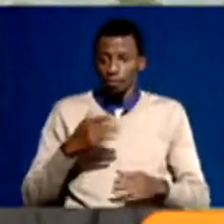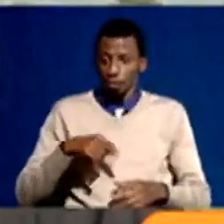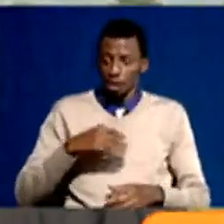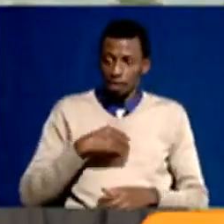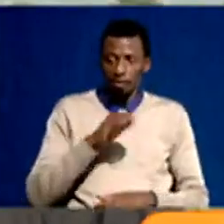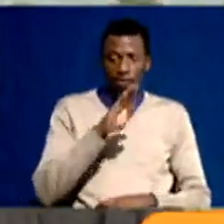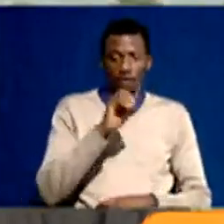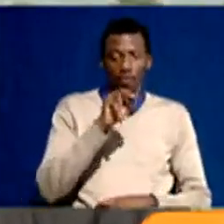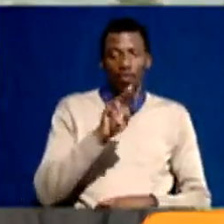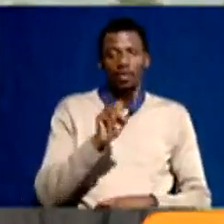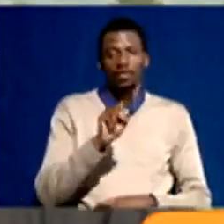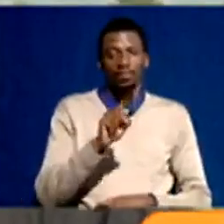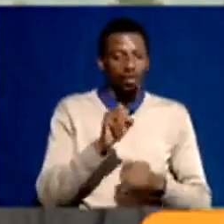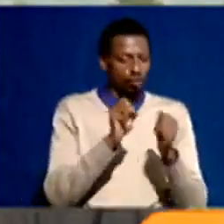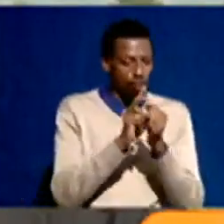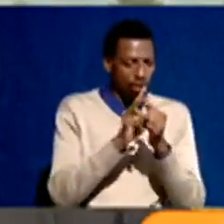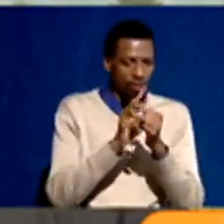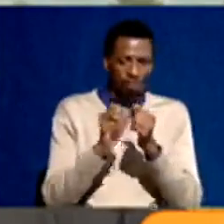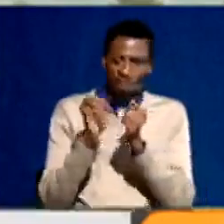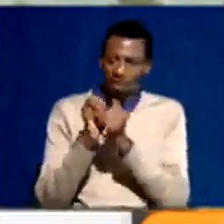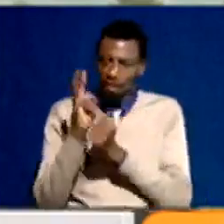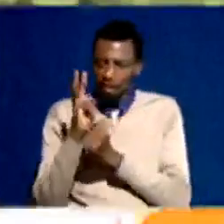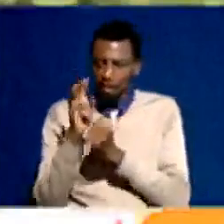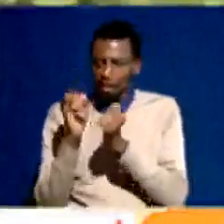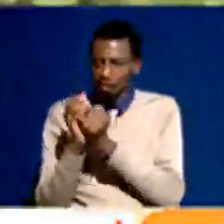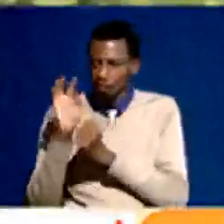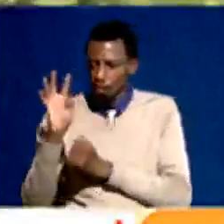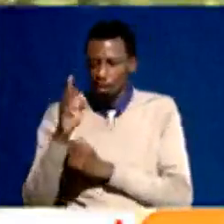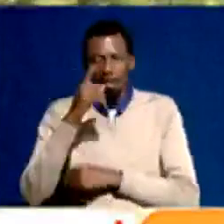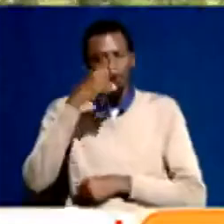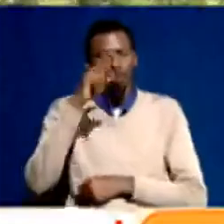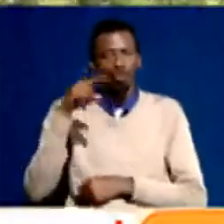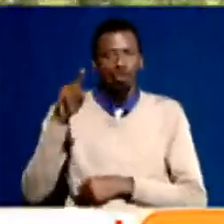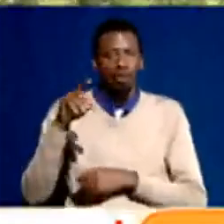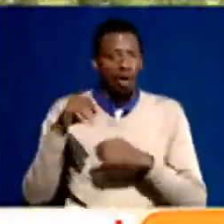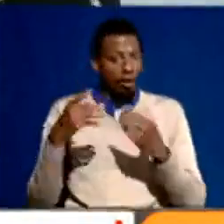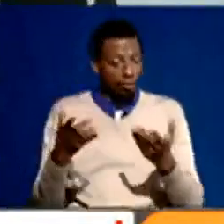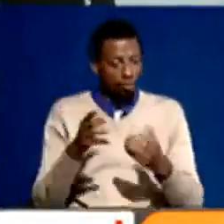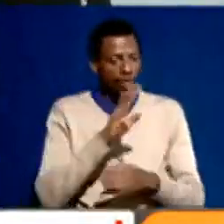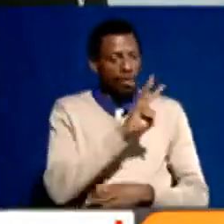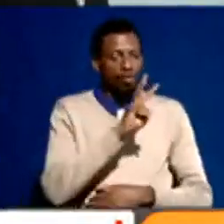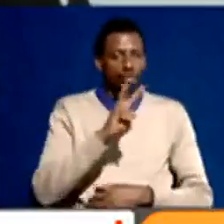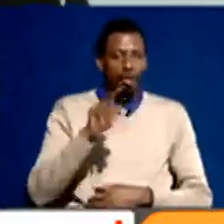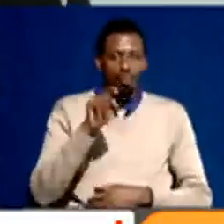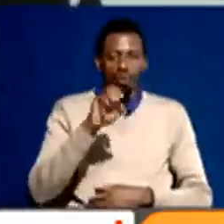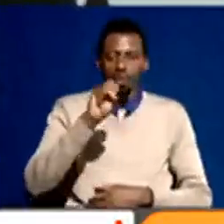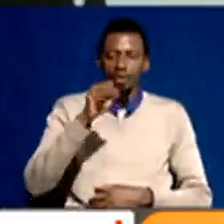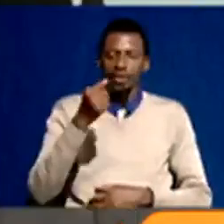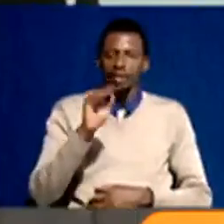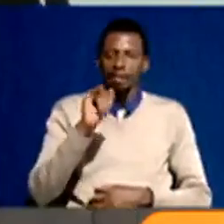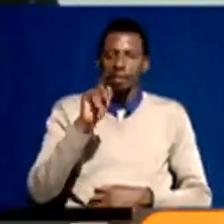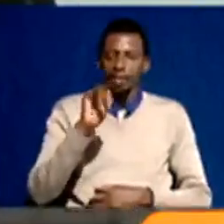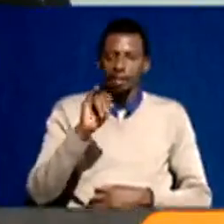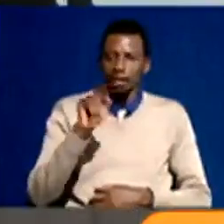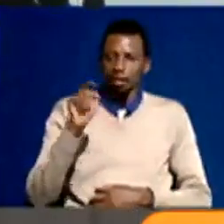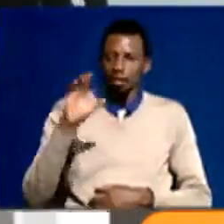kuanzia 12, 13 and 14 correct predictions. Juu jackpot yenyewe iko na game 15. Unaenda kwenye www.shabiki.com, una slot kwenye